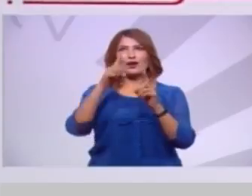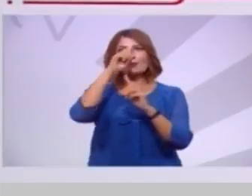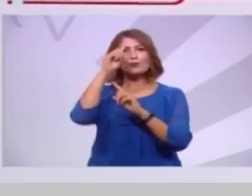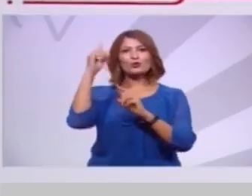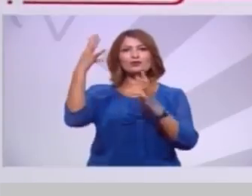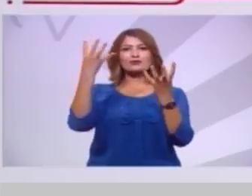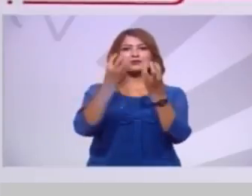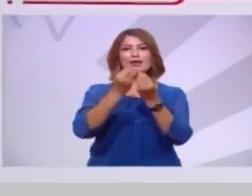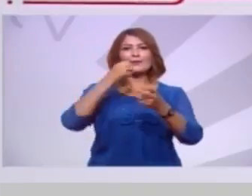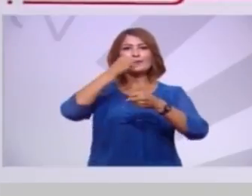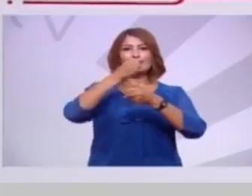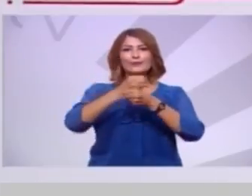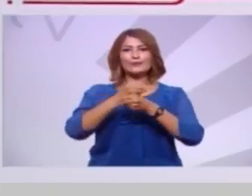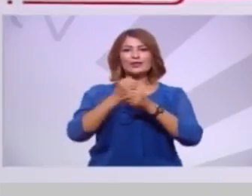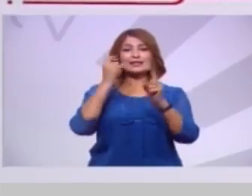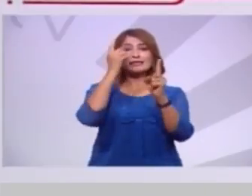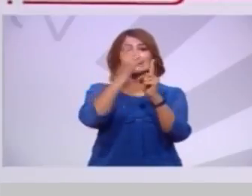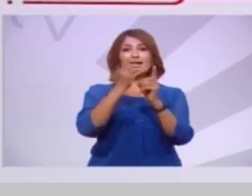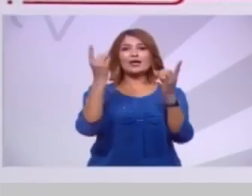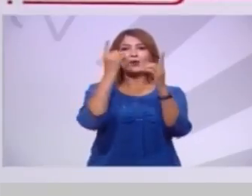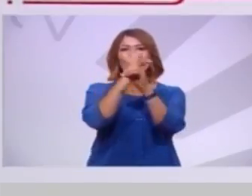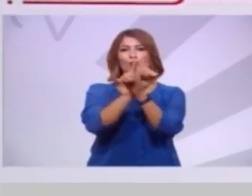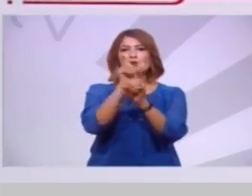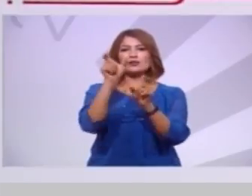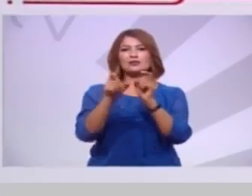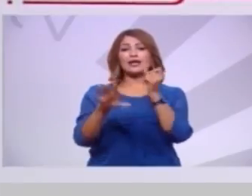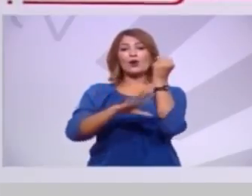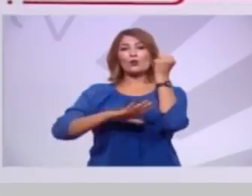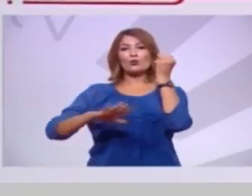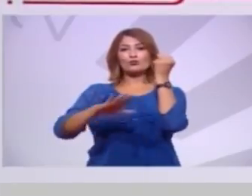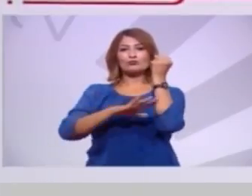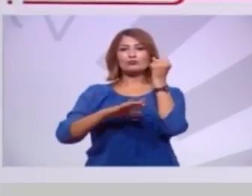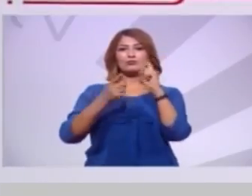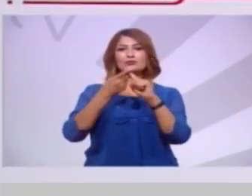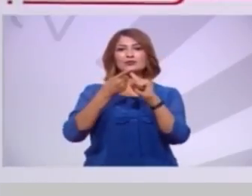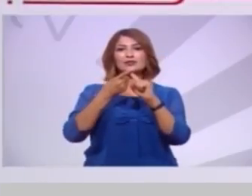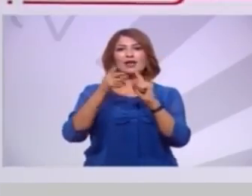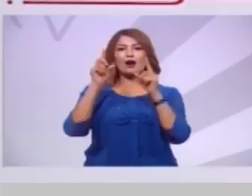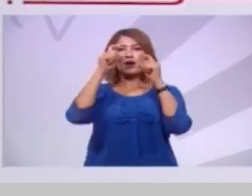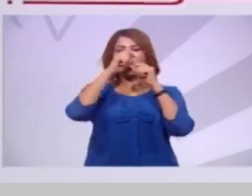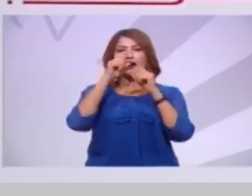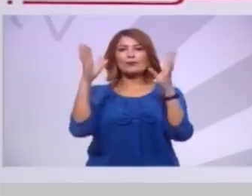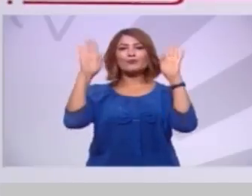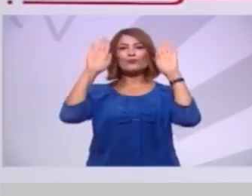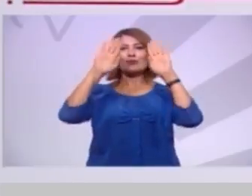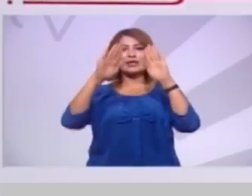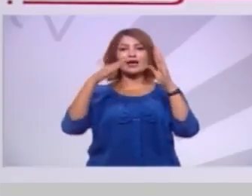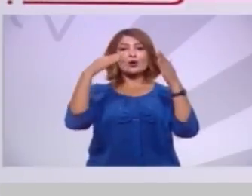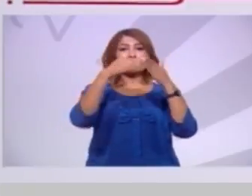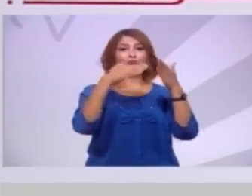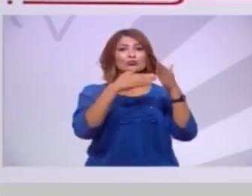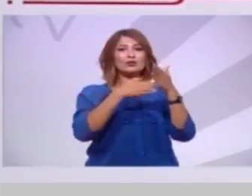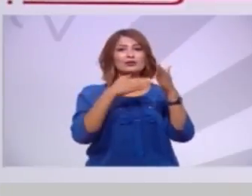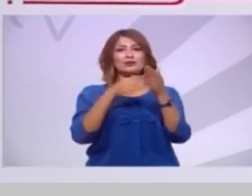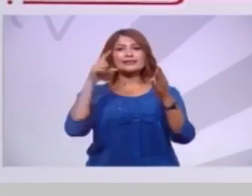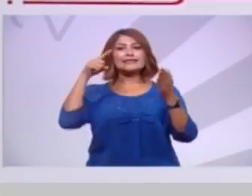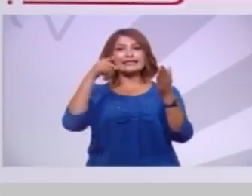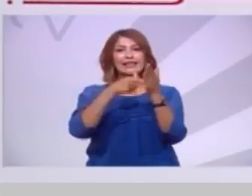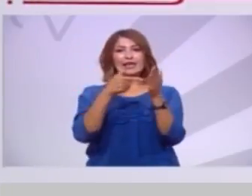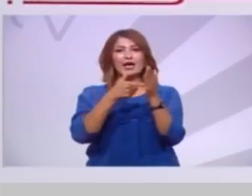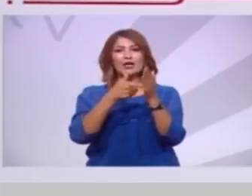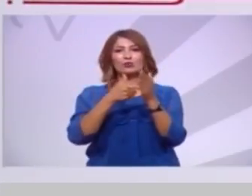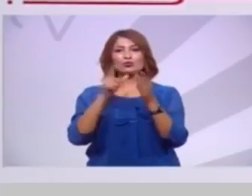سنعمل على الدفاع الى الهويه العربيه الاسلاميه والتصدي لكل القوانين المخالفه للاسلام والشريعه